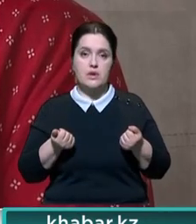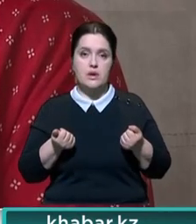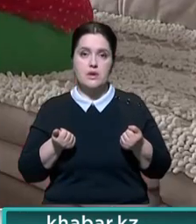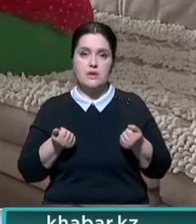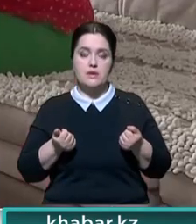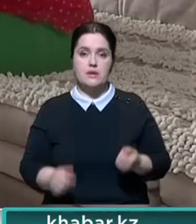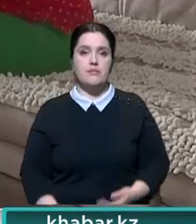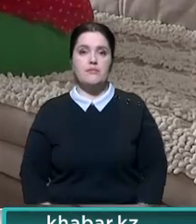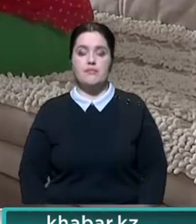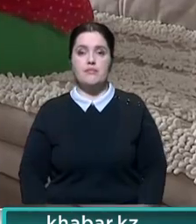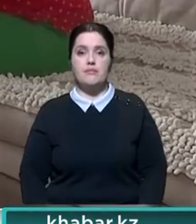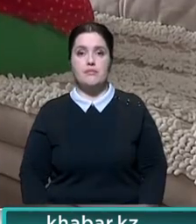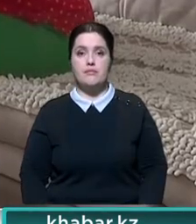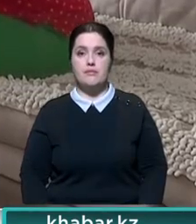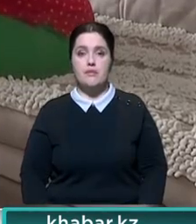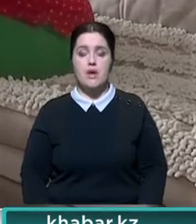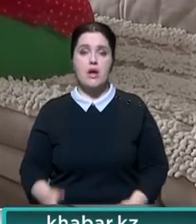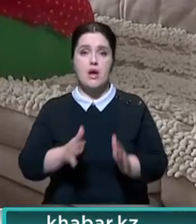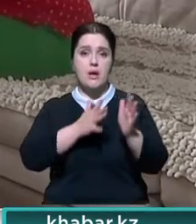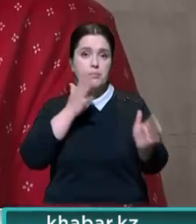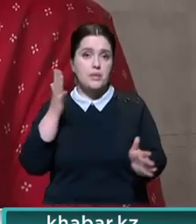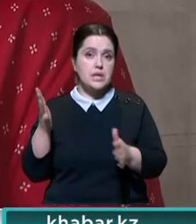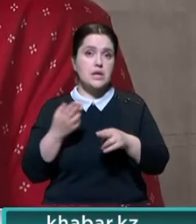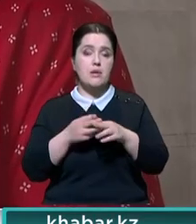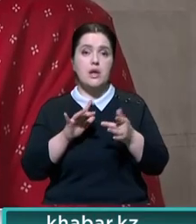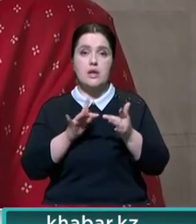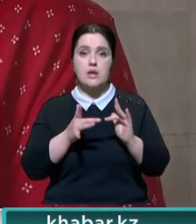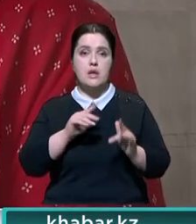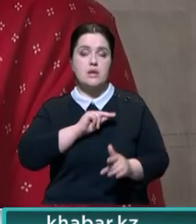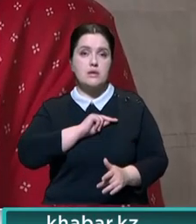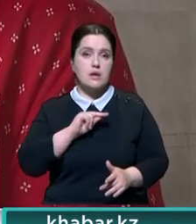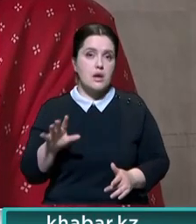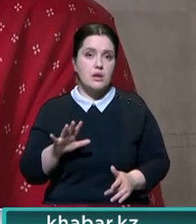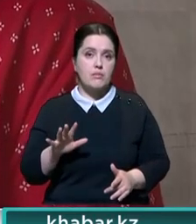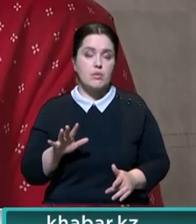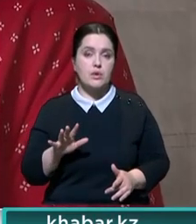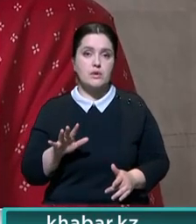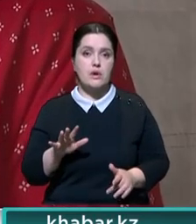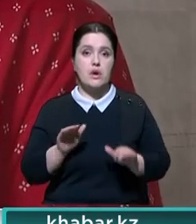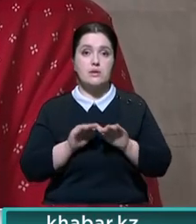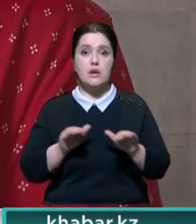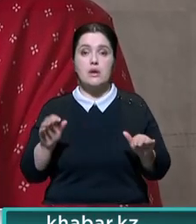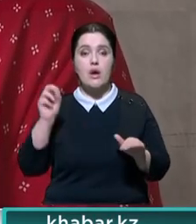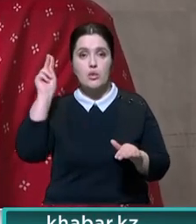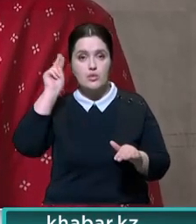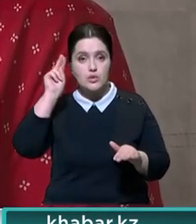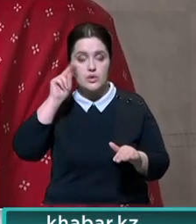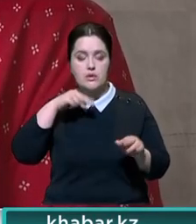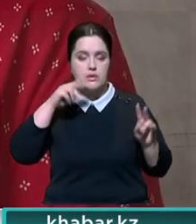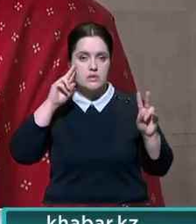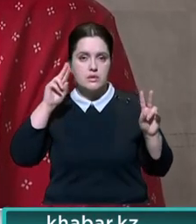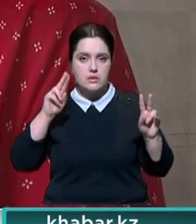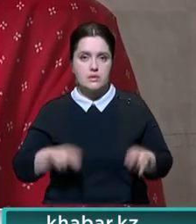даже электронное письмо. Когда метель сильная, тогда интернет вообще не работает. И как детям учиться дистанционно, я даже не